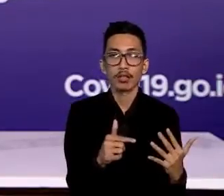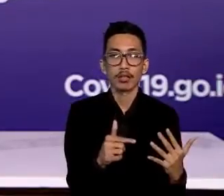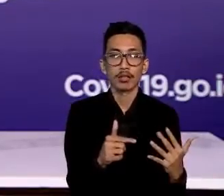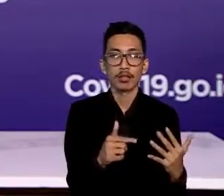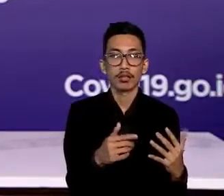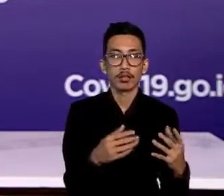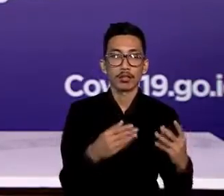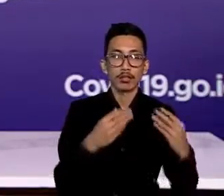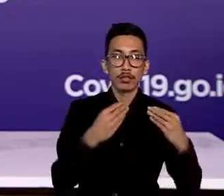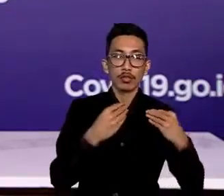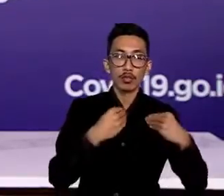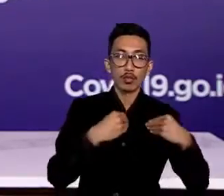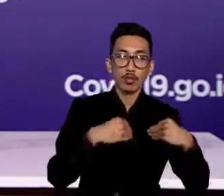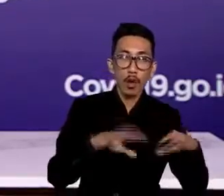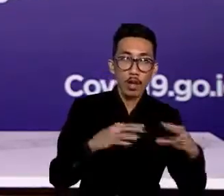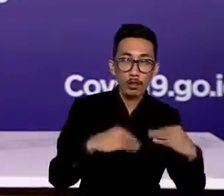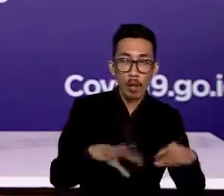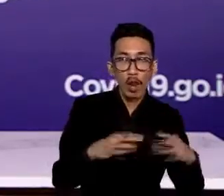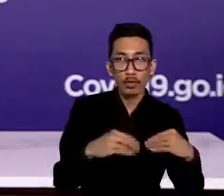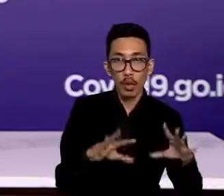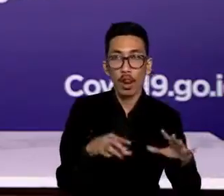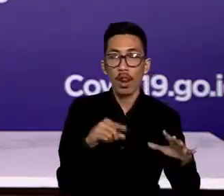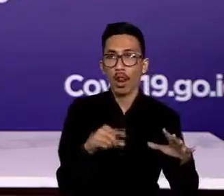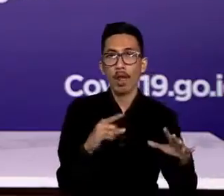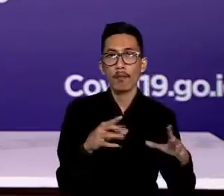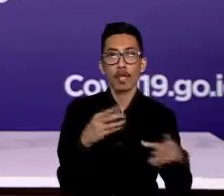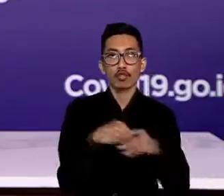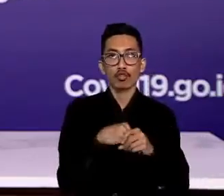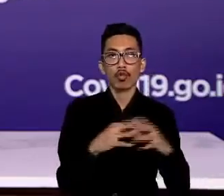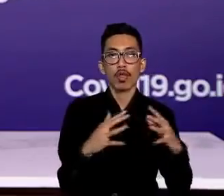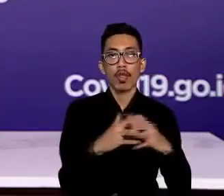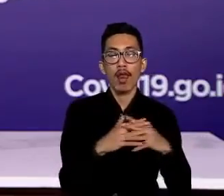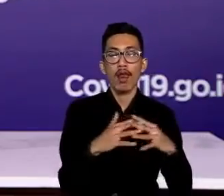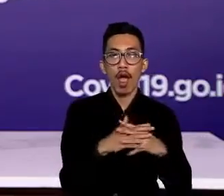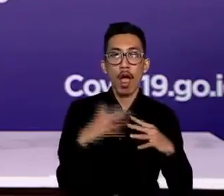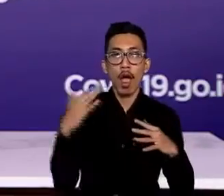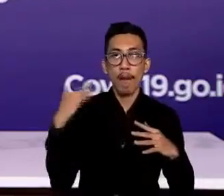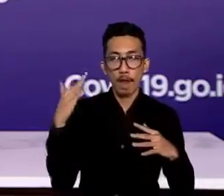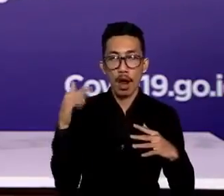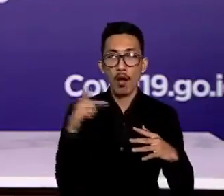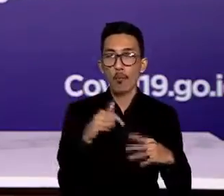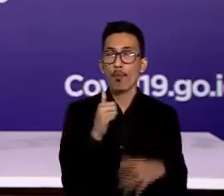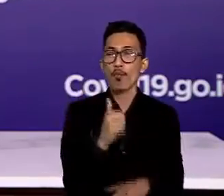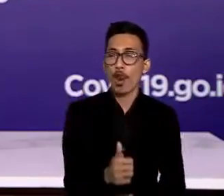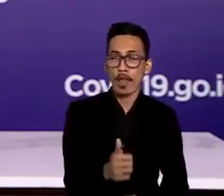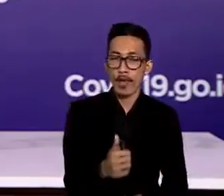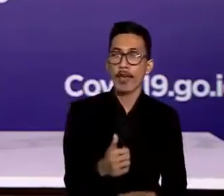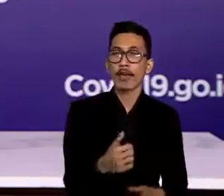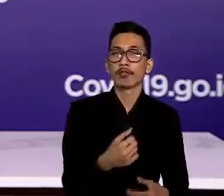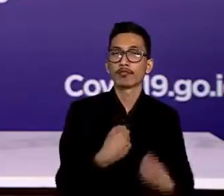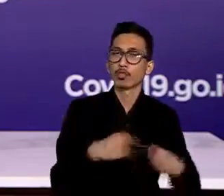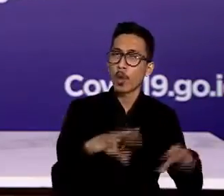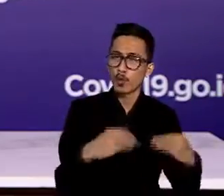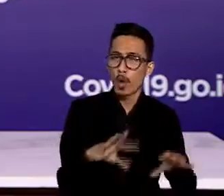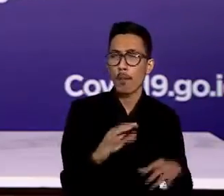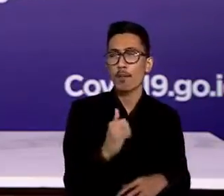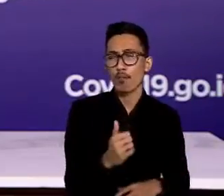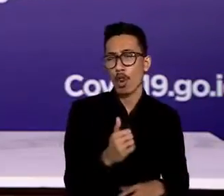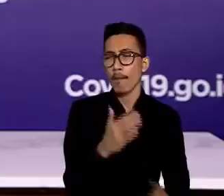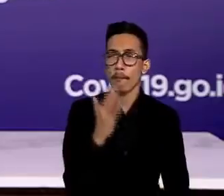non kebutuhan sehari-hari termasuk Tanah Abang full boleh beroperasi maksimal sampai